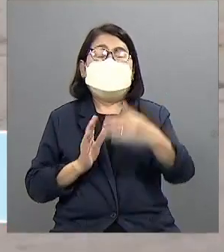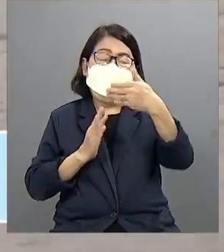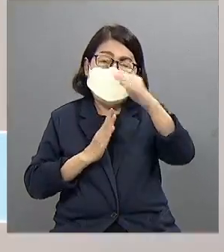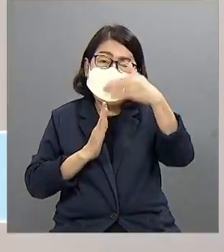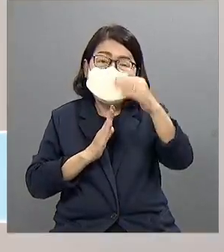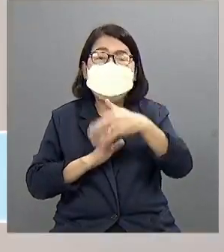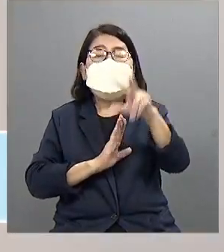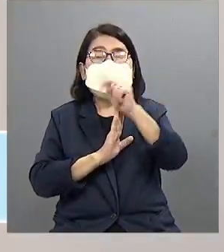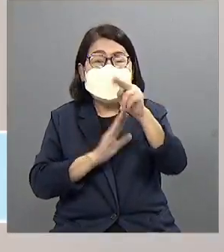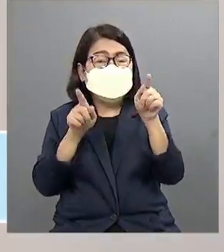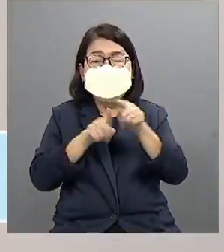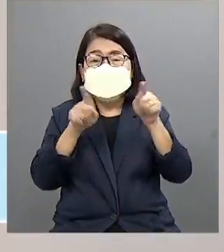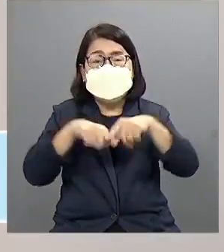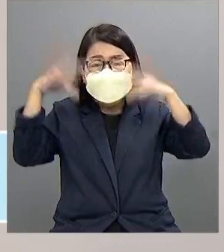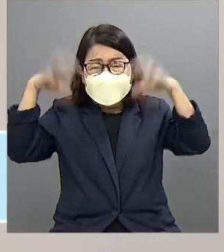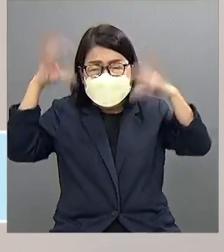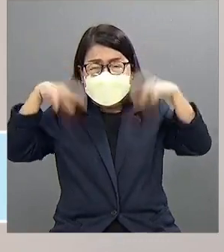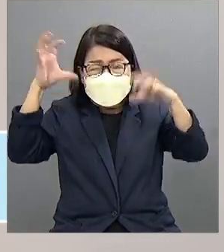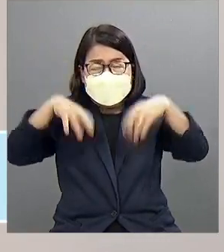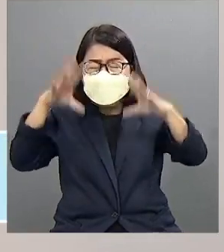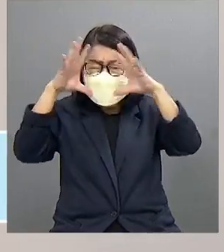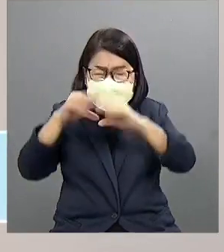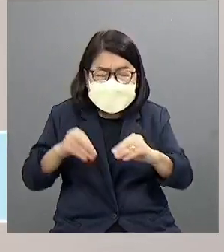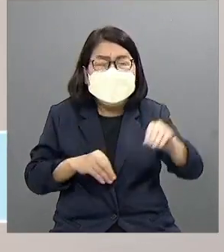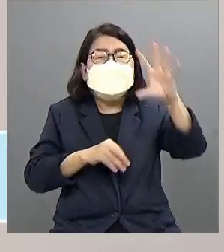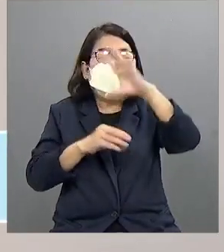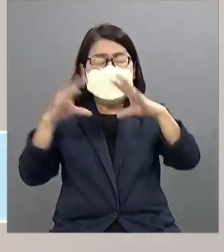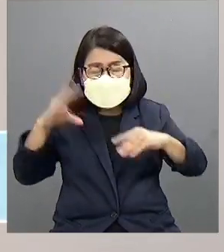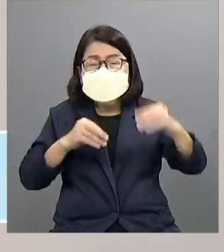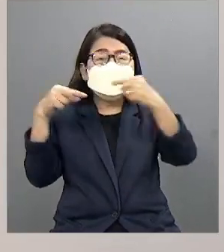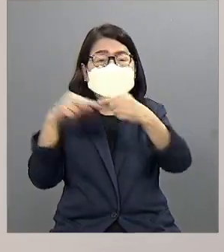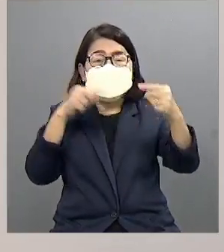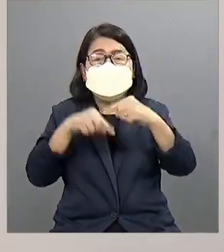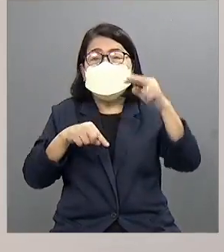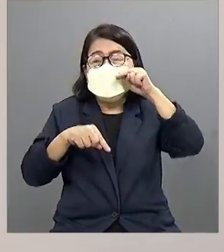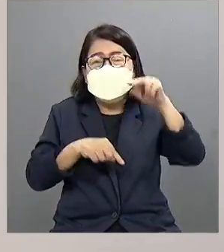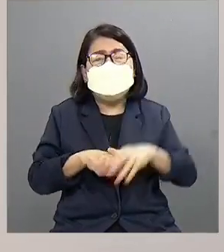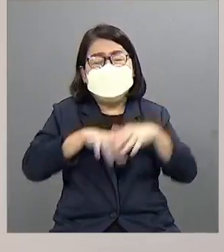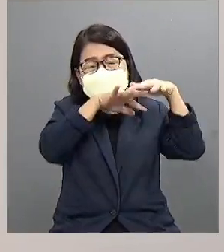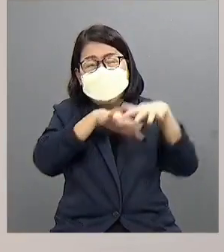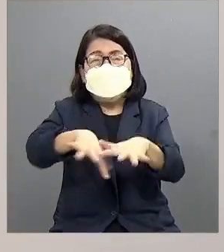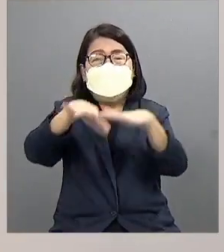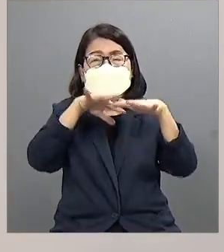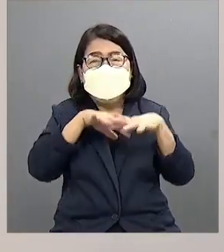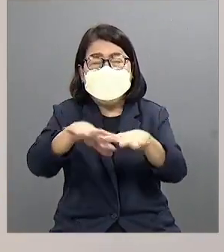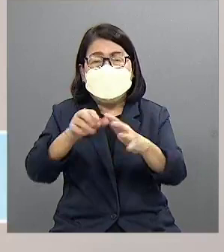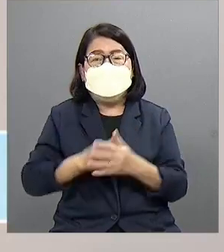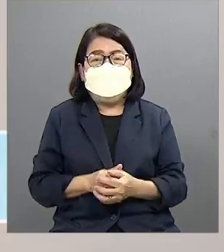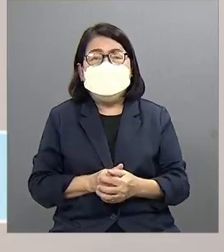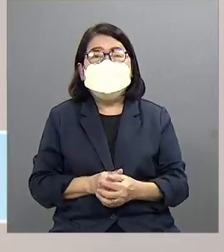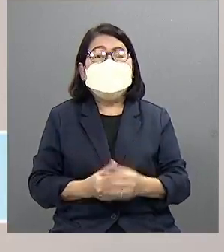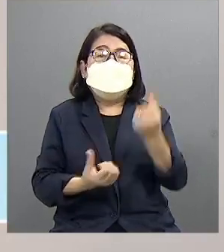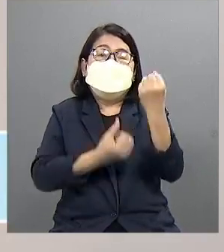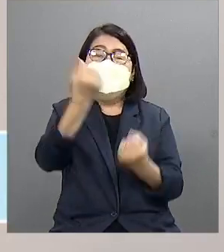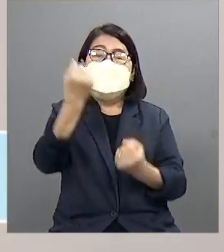นตกหนักตลอดทั้งคืนค่ะมีน้ำป่าไหลหลากทะลักเข้าทั่วหมู่บ้านนะคะเส้นทางสัญจรถูกตัด